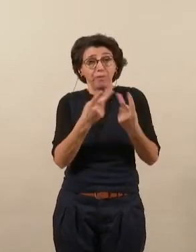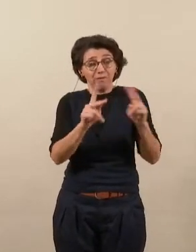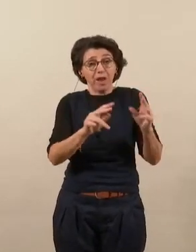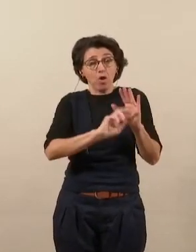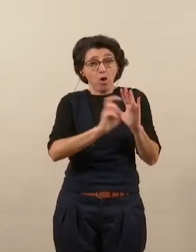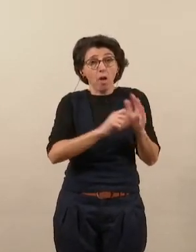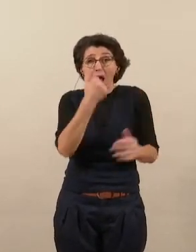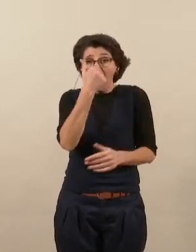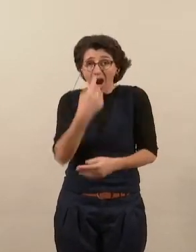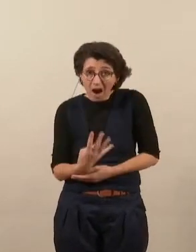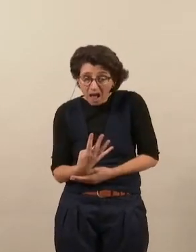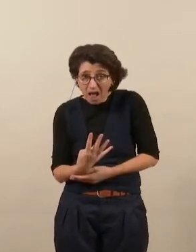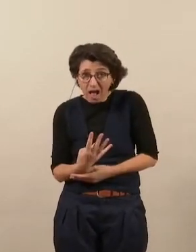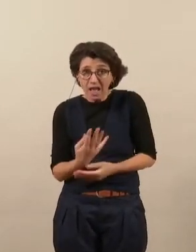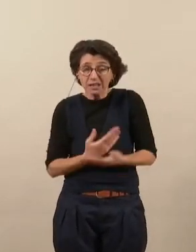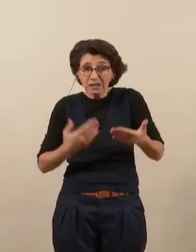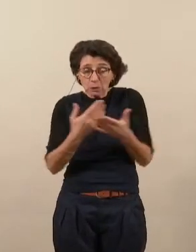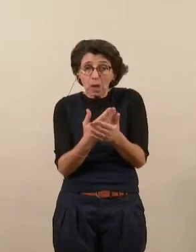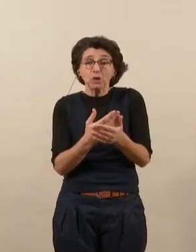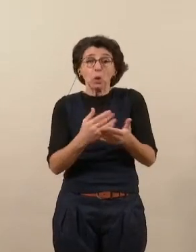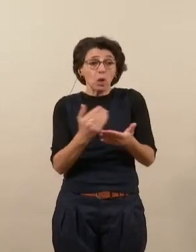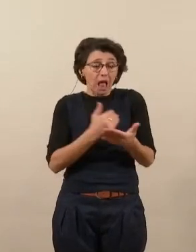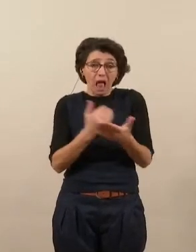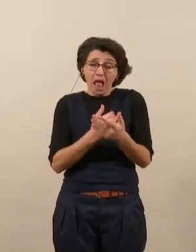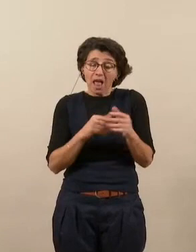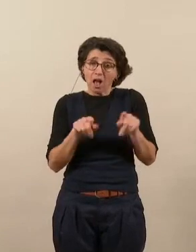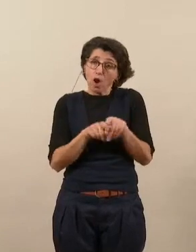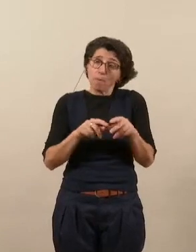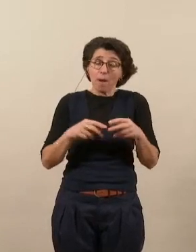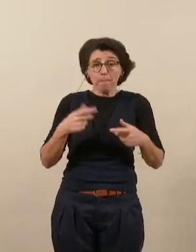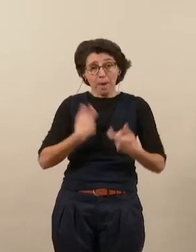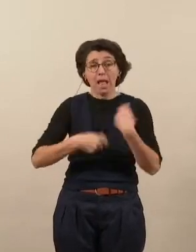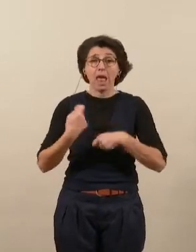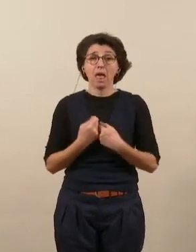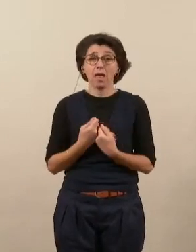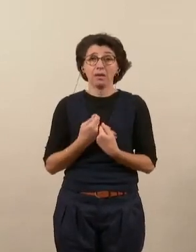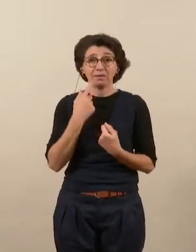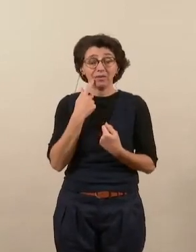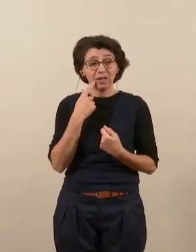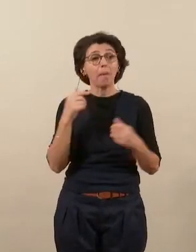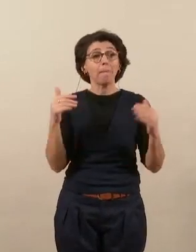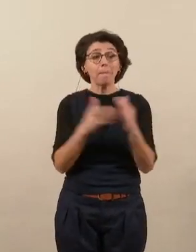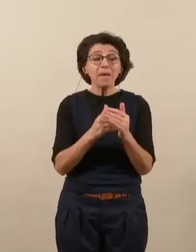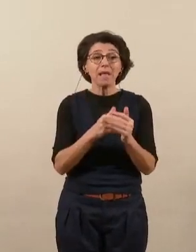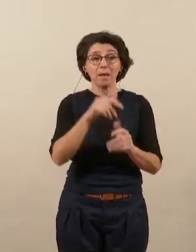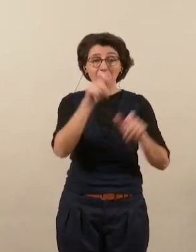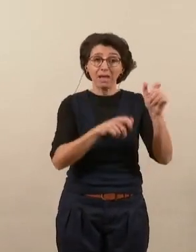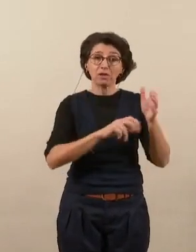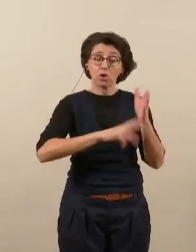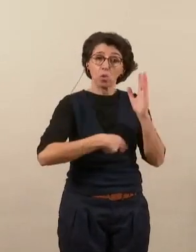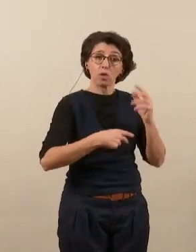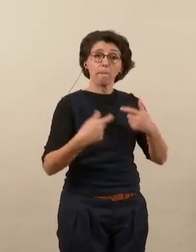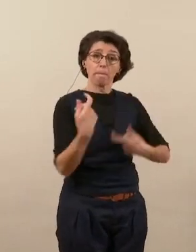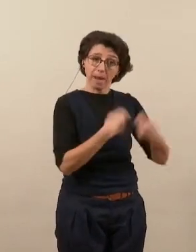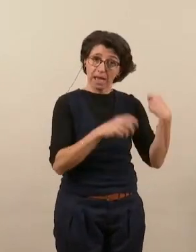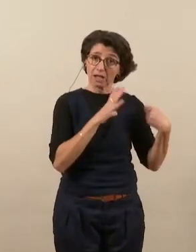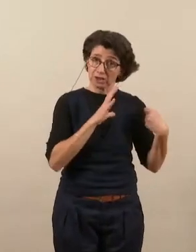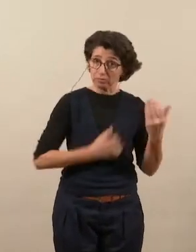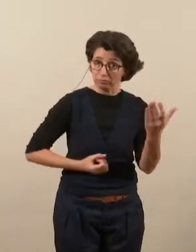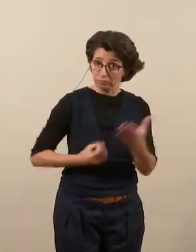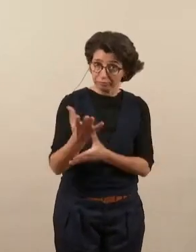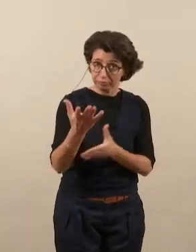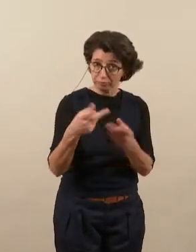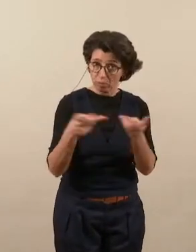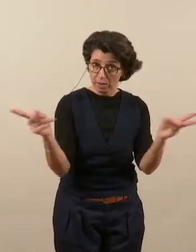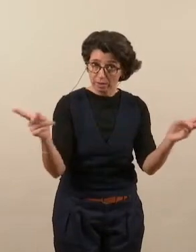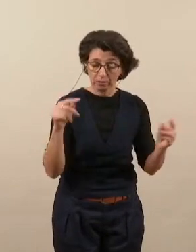des agents des situations précaires. Donc, vous êtes acteur de précarité pour 1000 agents, qu'on le sache.